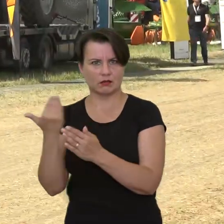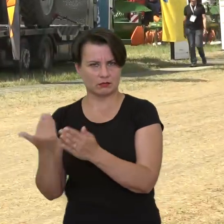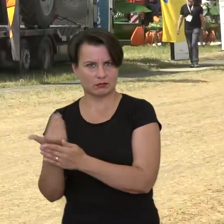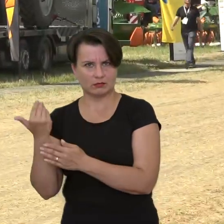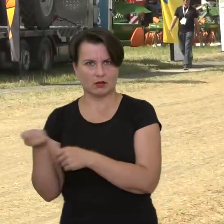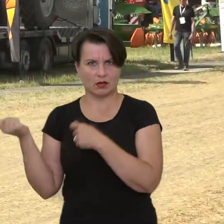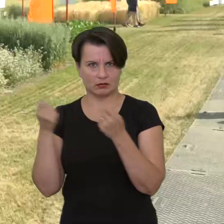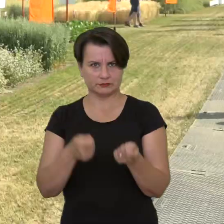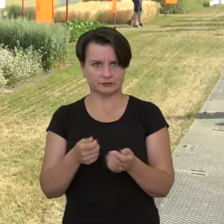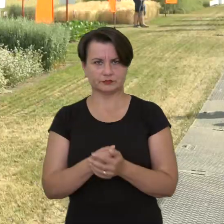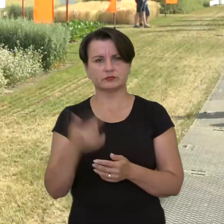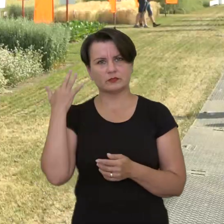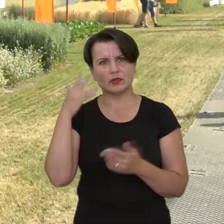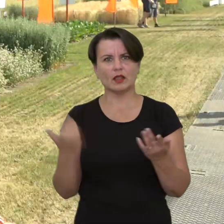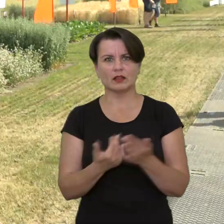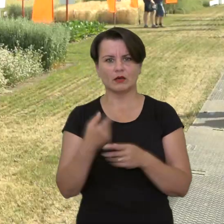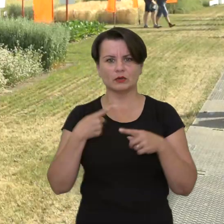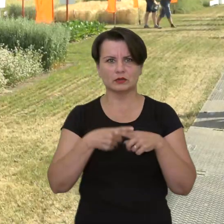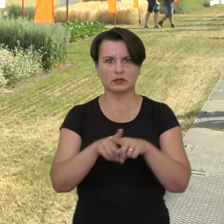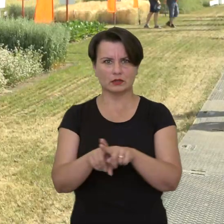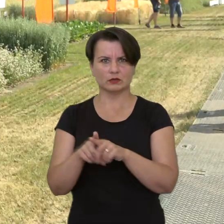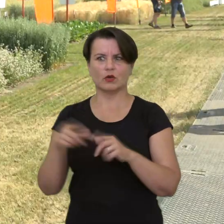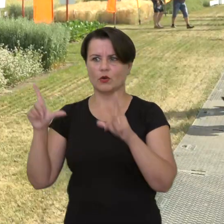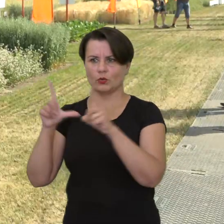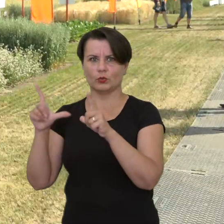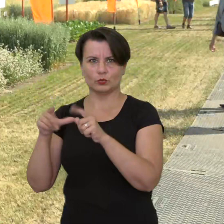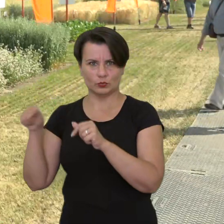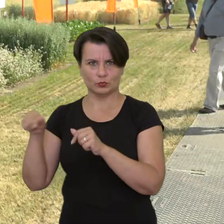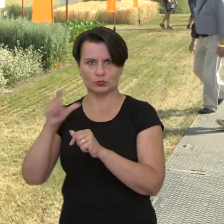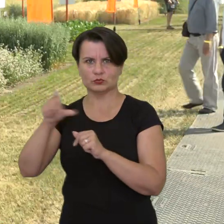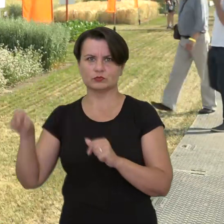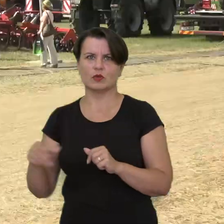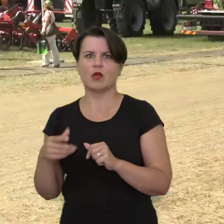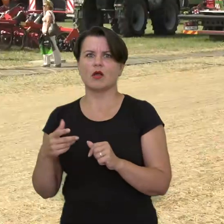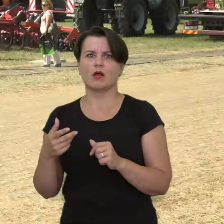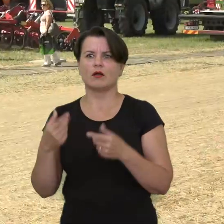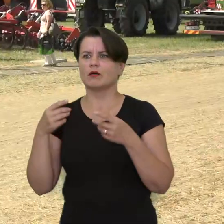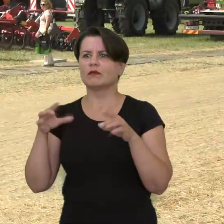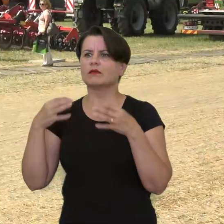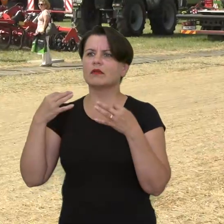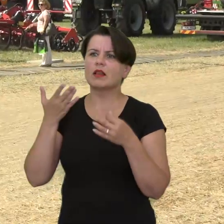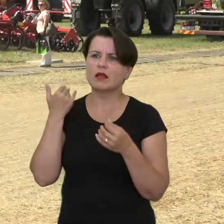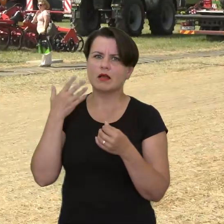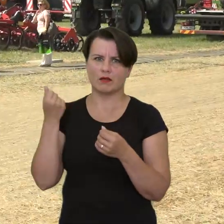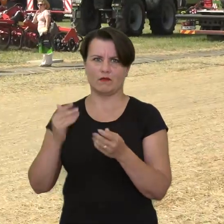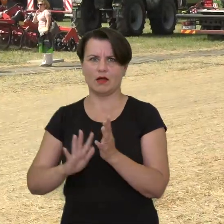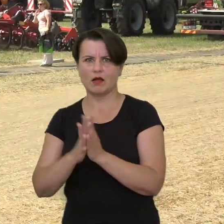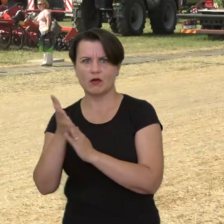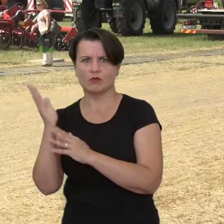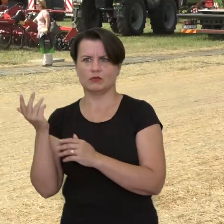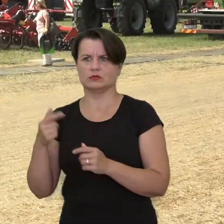ta technika atnaujinta. Manau, kad naujos technologijos iš tiesų ūkininkam leidžia geriau stebėti laukus, stebėti